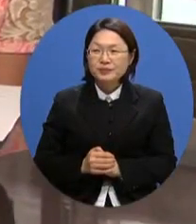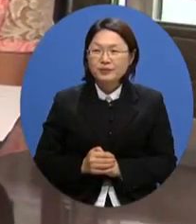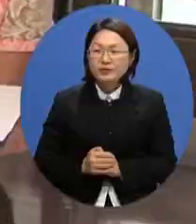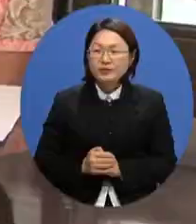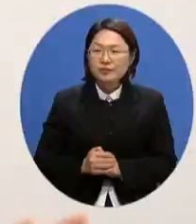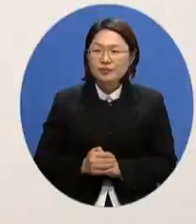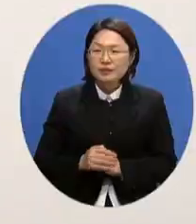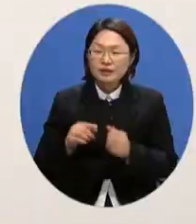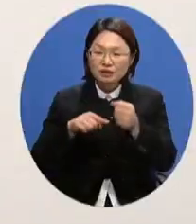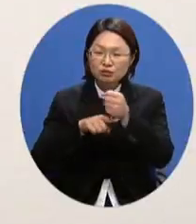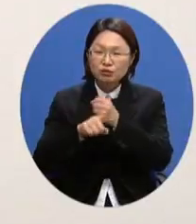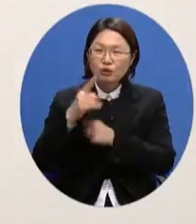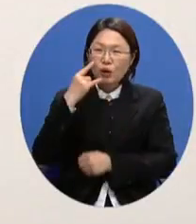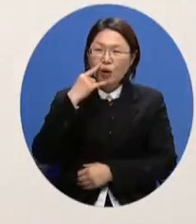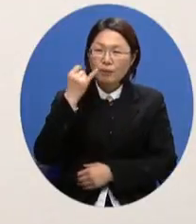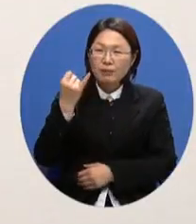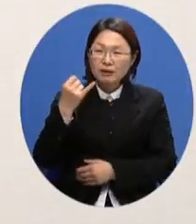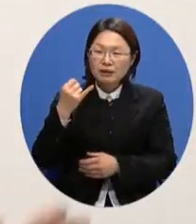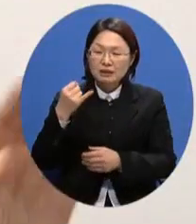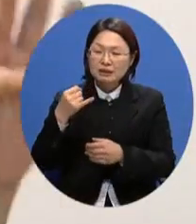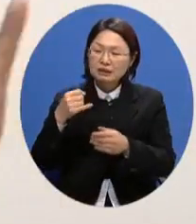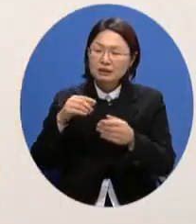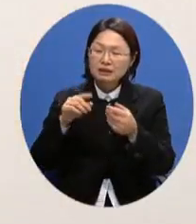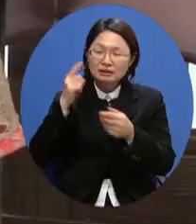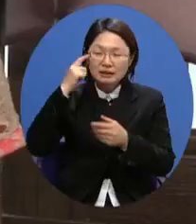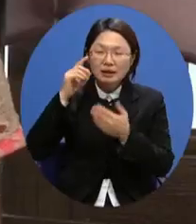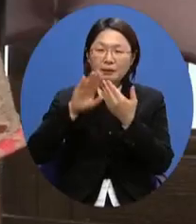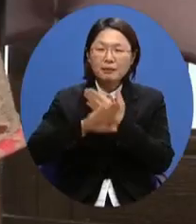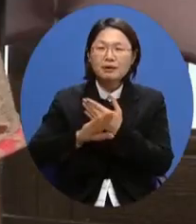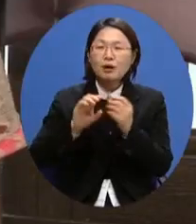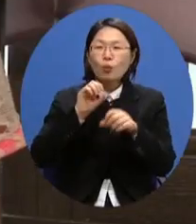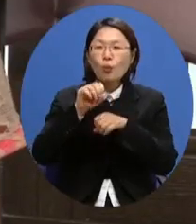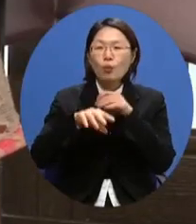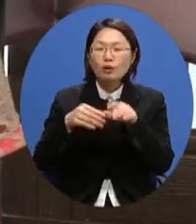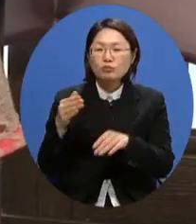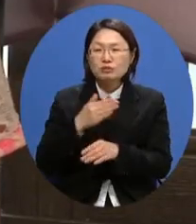그 이유는 엄마의 뜻밖의 고백에서 밝혀졌습니다.